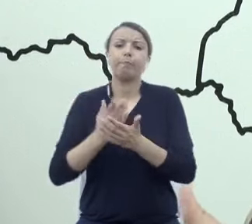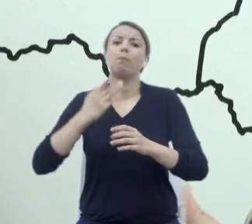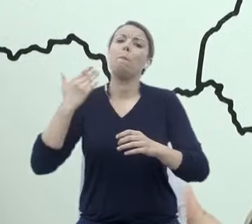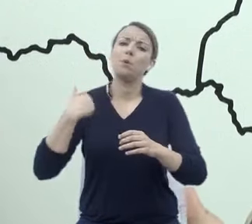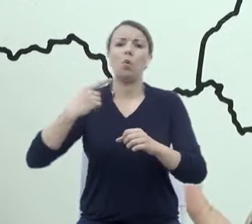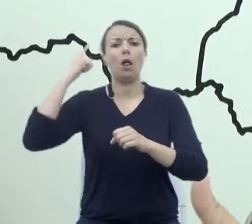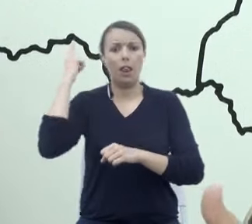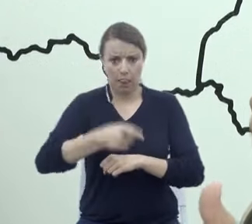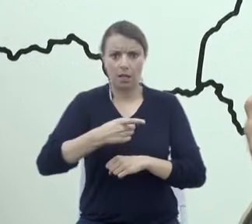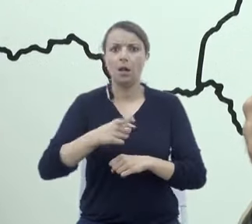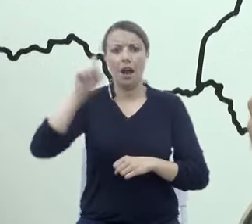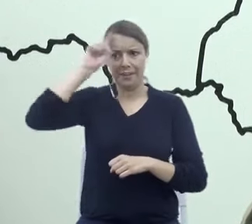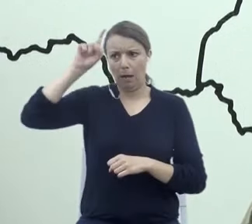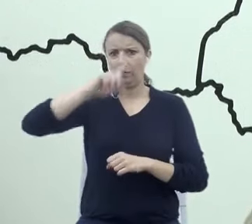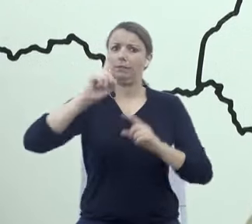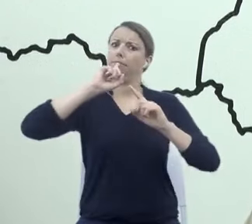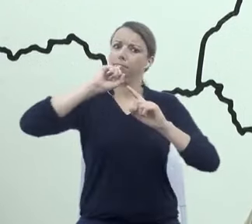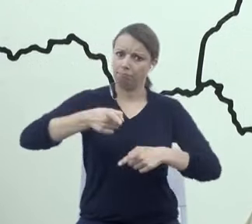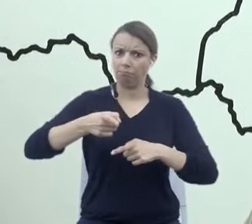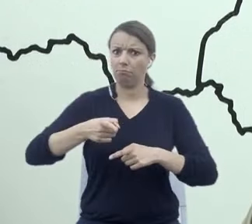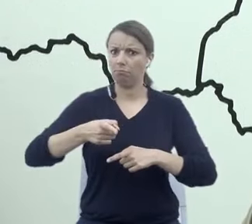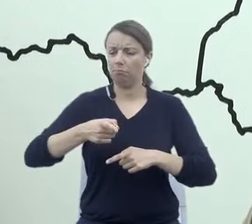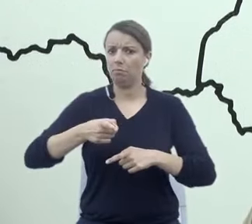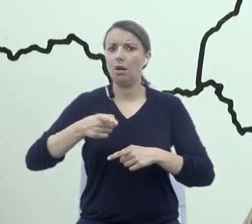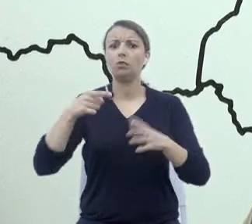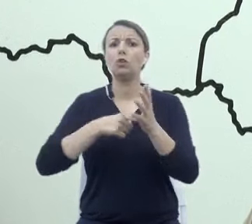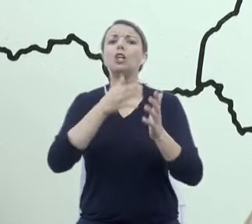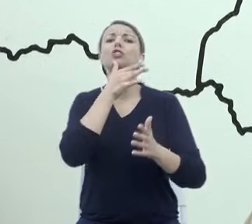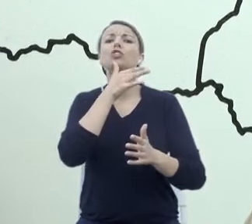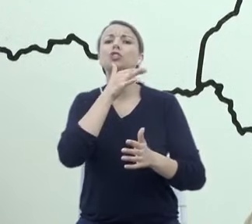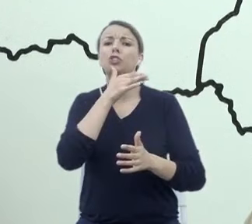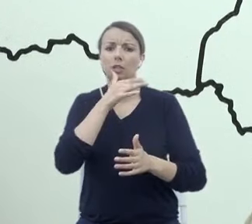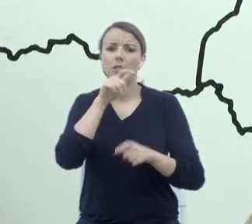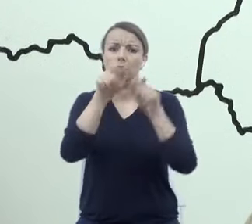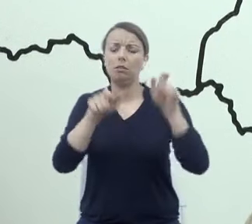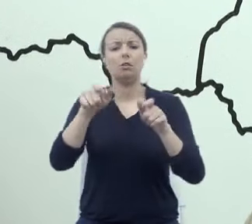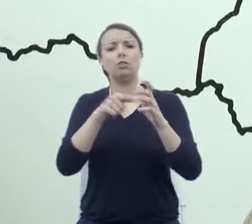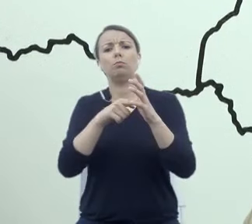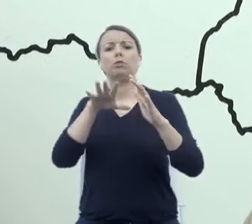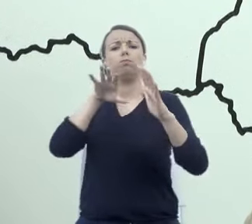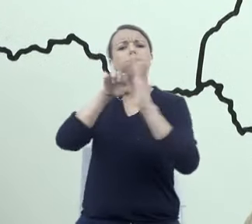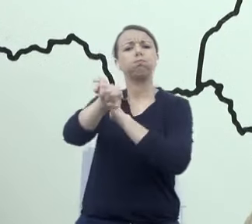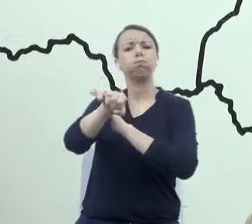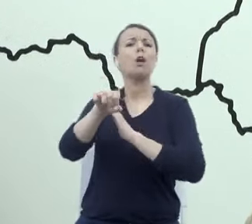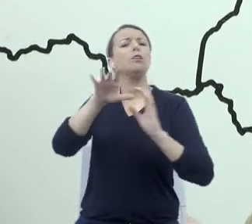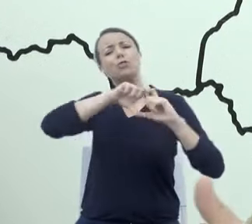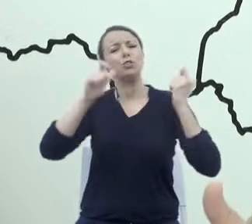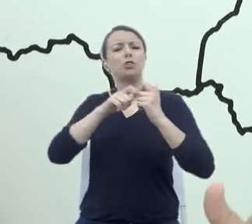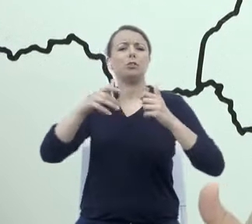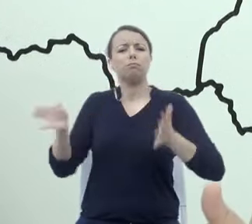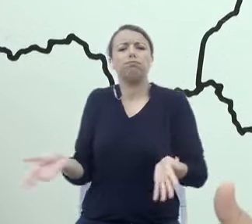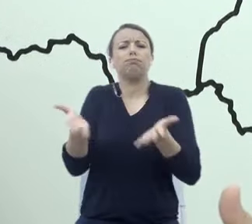czynniki niemieckie, aby zgromadzić, spędzić żydowską ludność miasteczka na rynek,